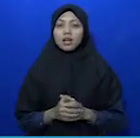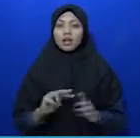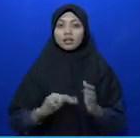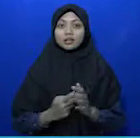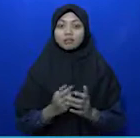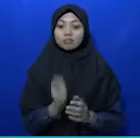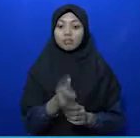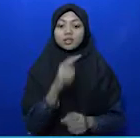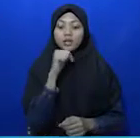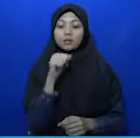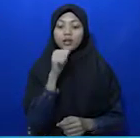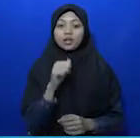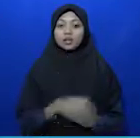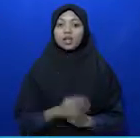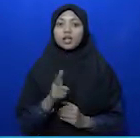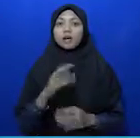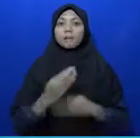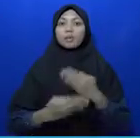adalah pengusaha tadi.